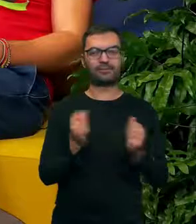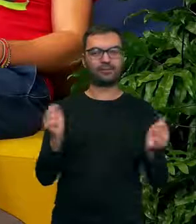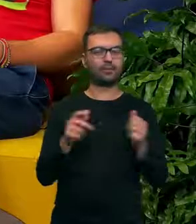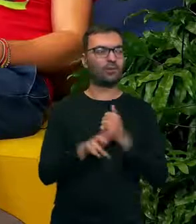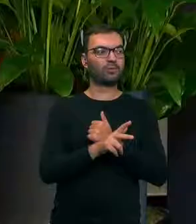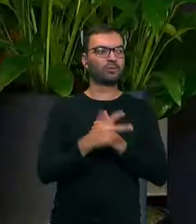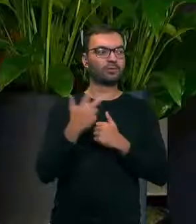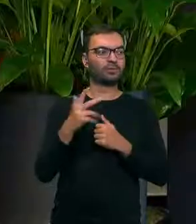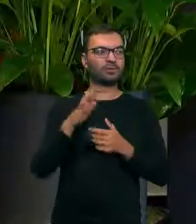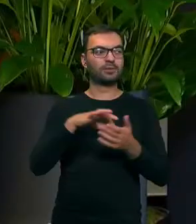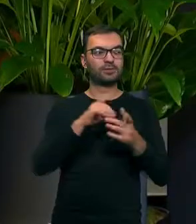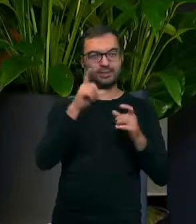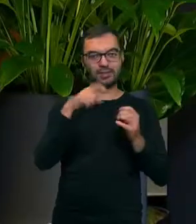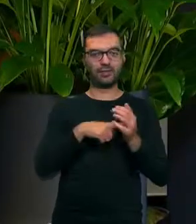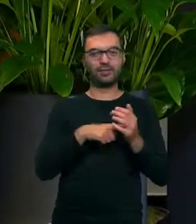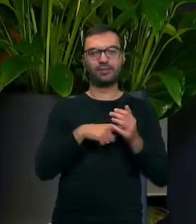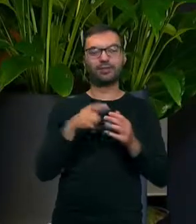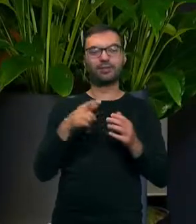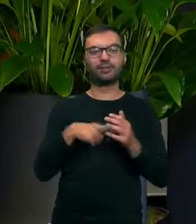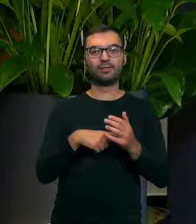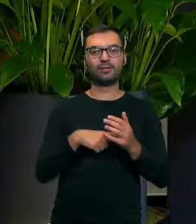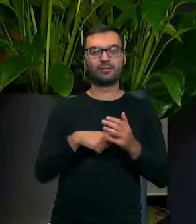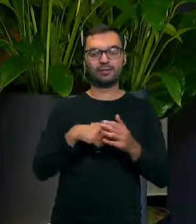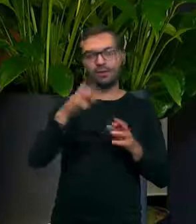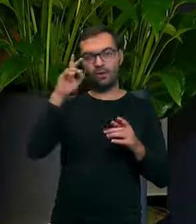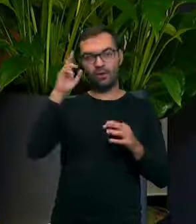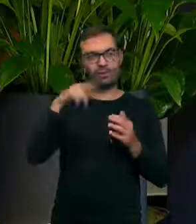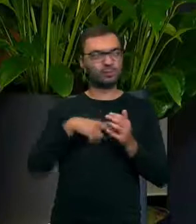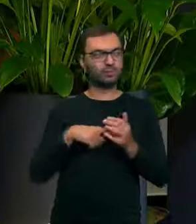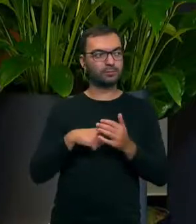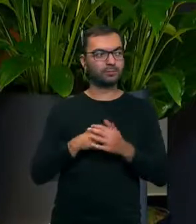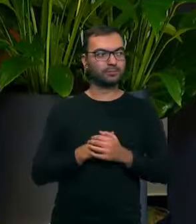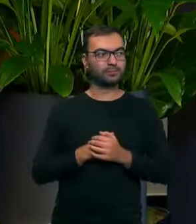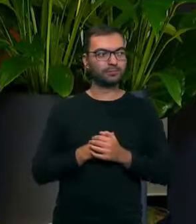na stronie 83 i tu jest zdjęcie z okazania i z rozpoznania